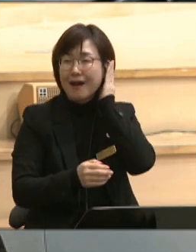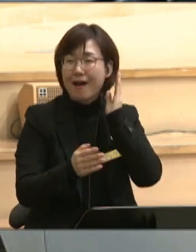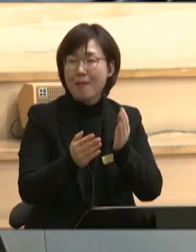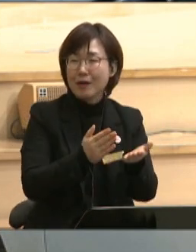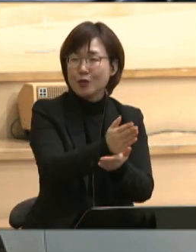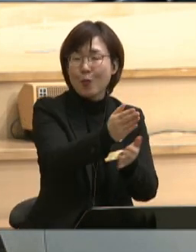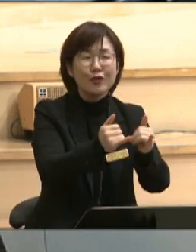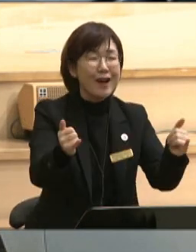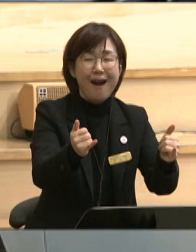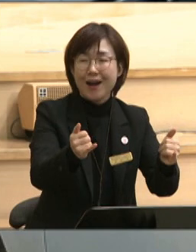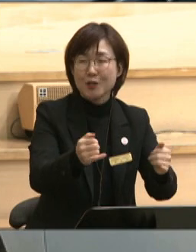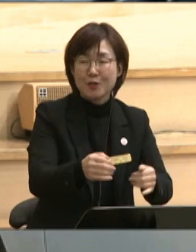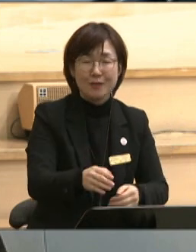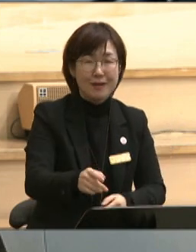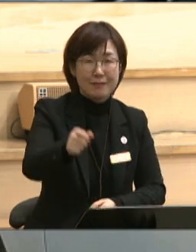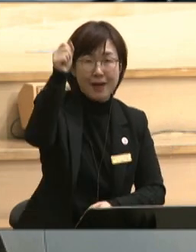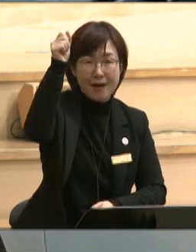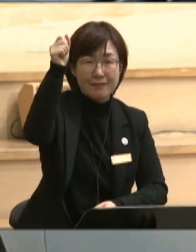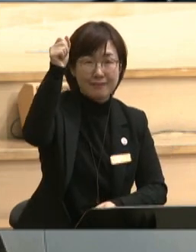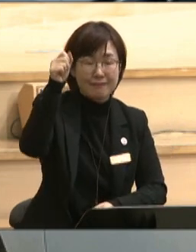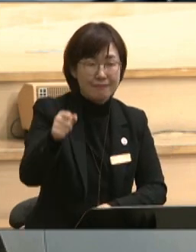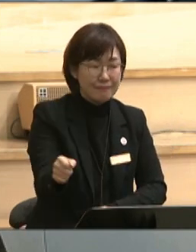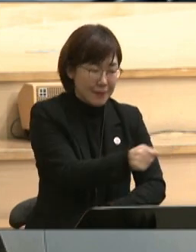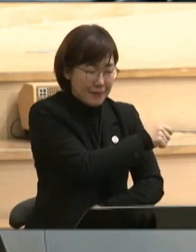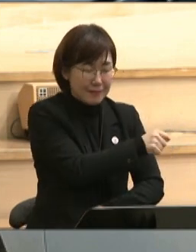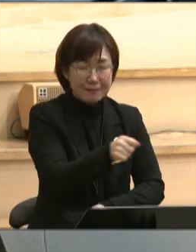같지 않습니까 거의 90도 각도로